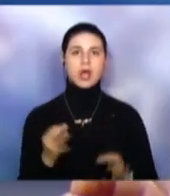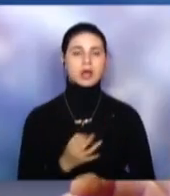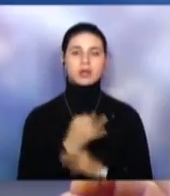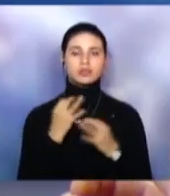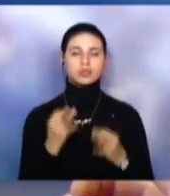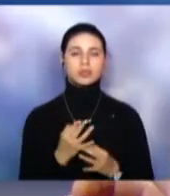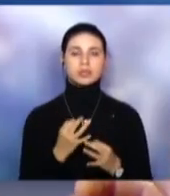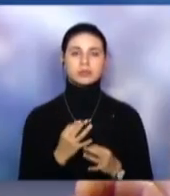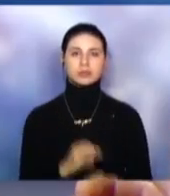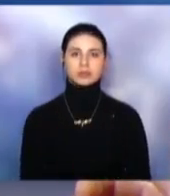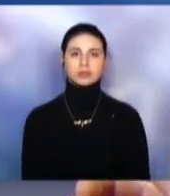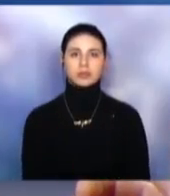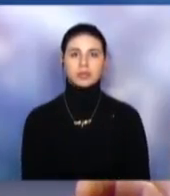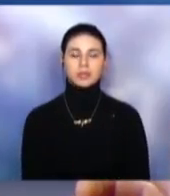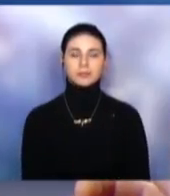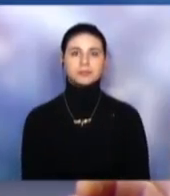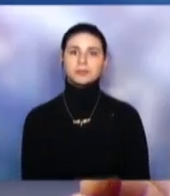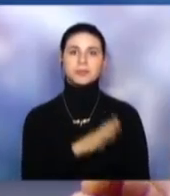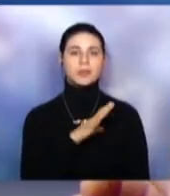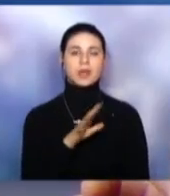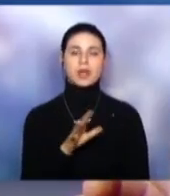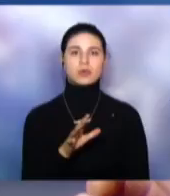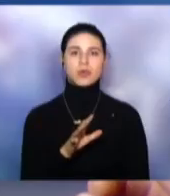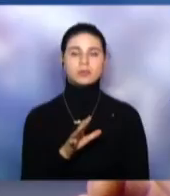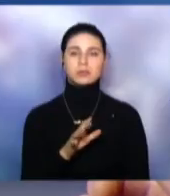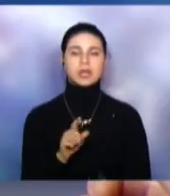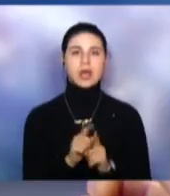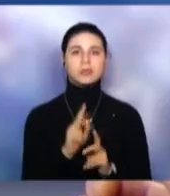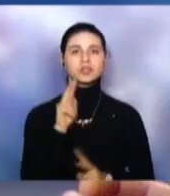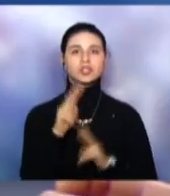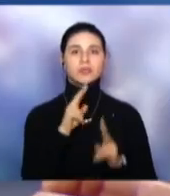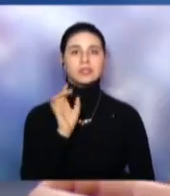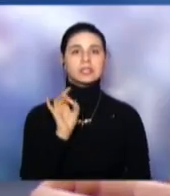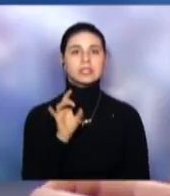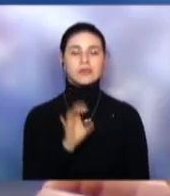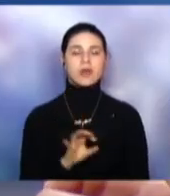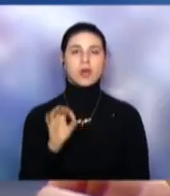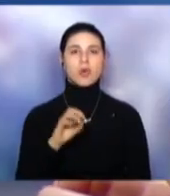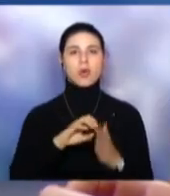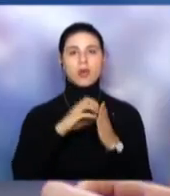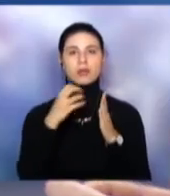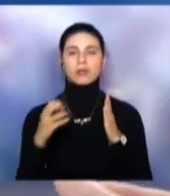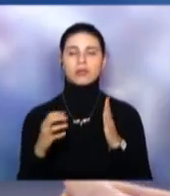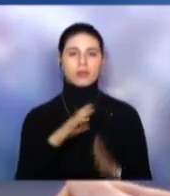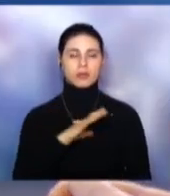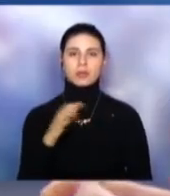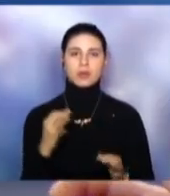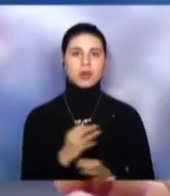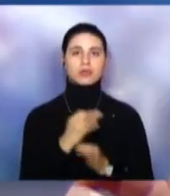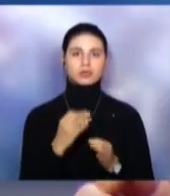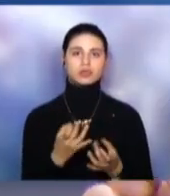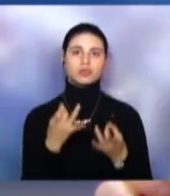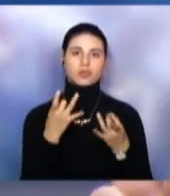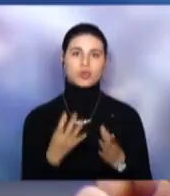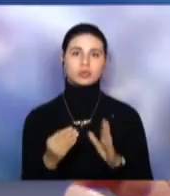არასდროს არ ყოფილა, ანუ არ ქონია ჩივილები იმასთან დაკავშირებით, რომ ის მოძრაობს ან რაიმე სხვა